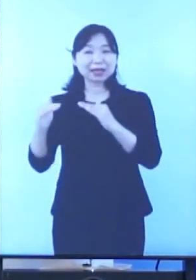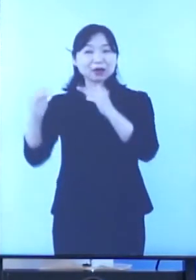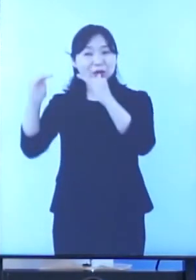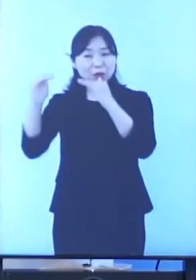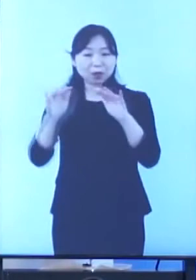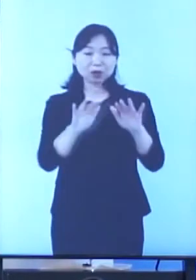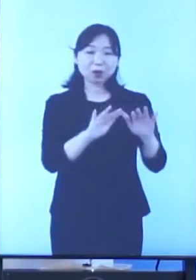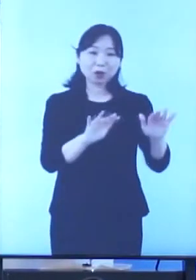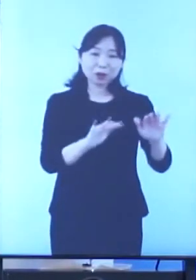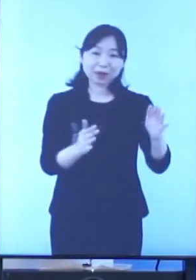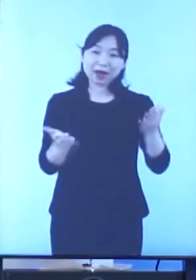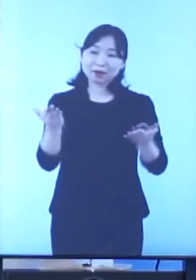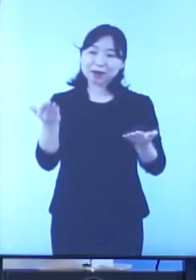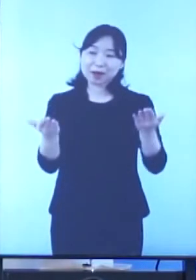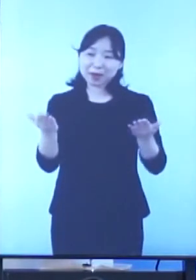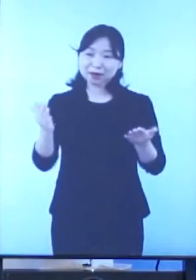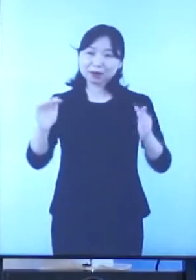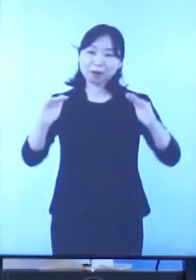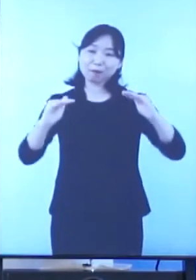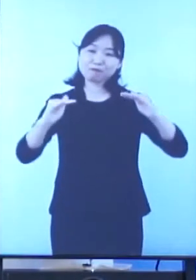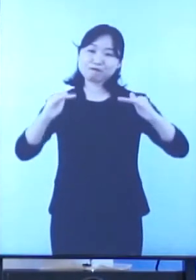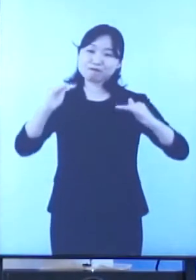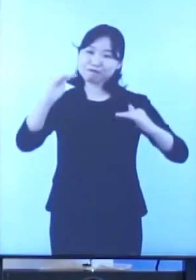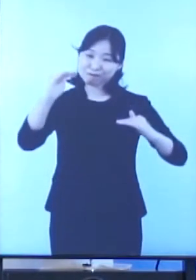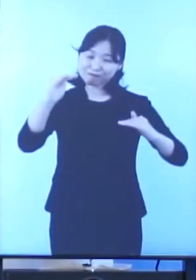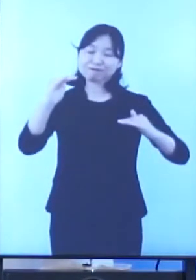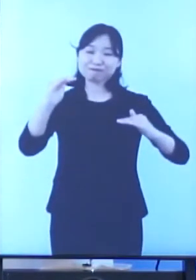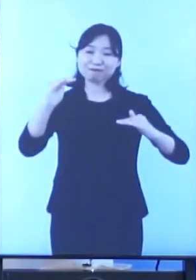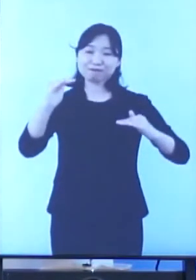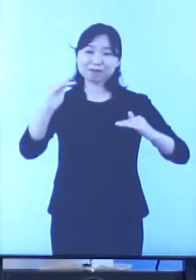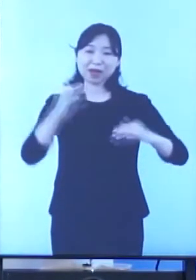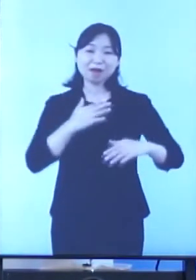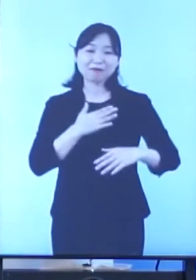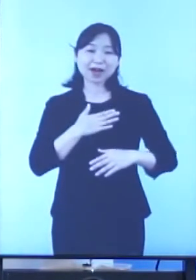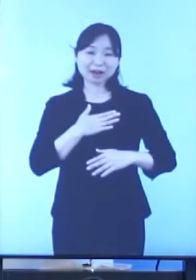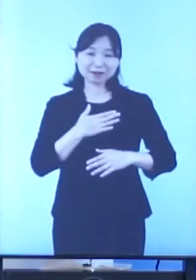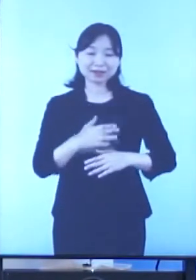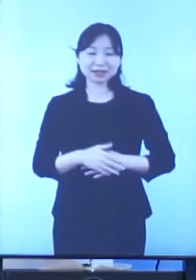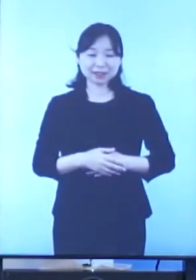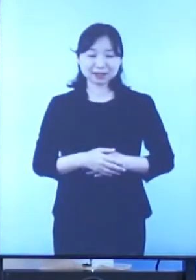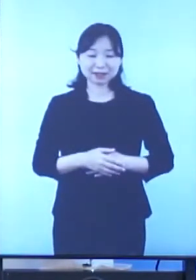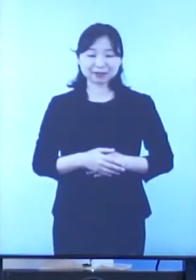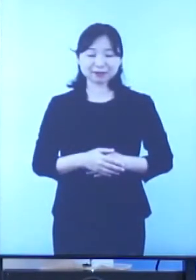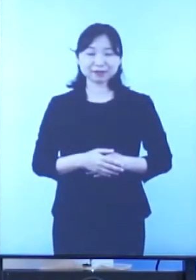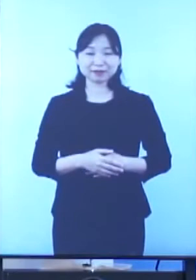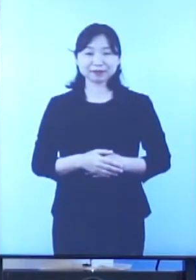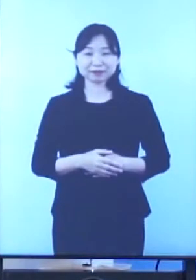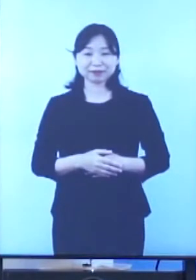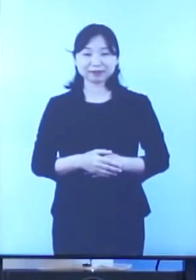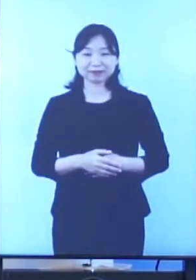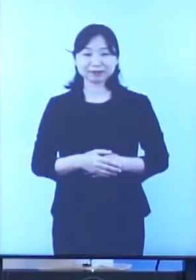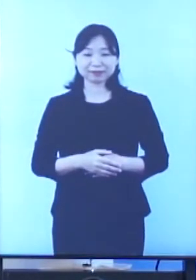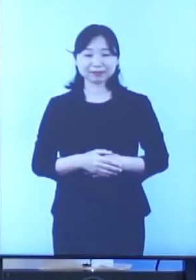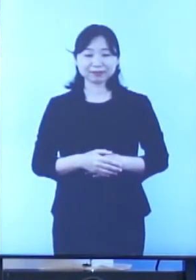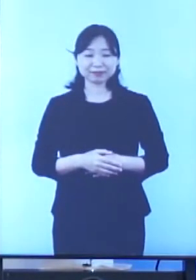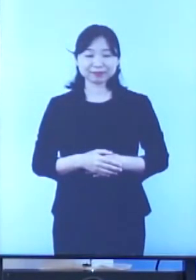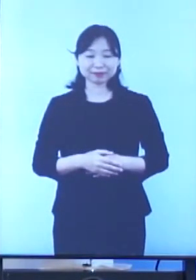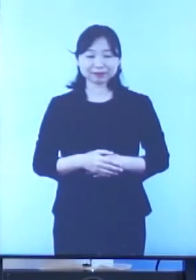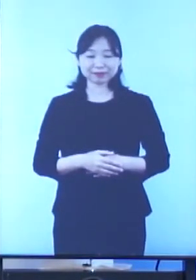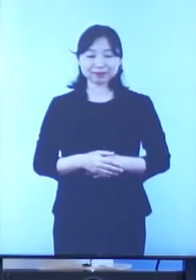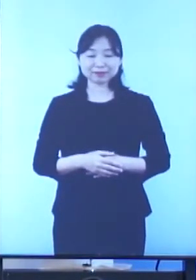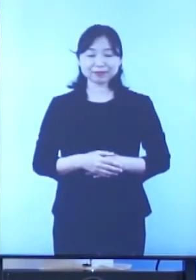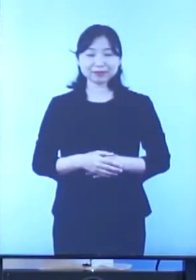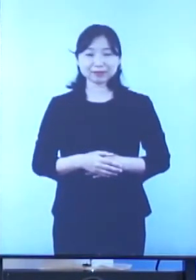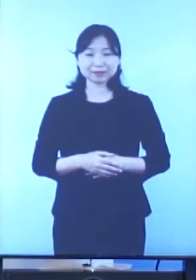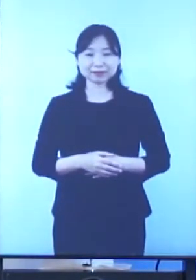が、頻度が低くなっている、それも結構低くなっているということが言えようかと思います